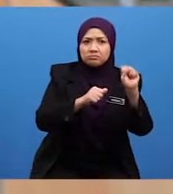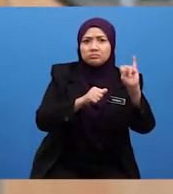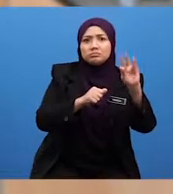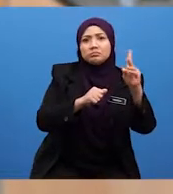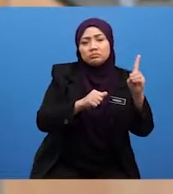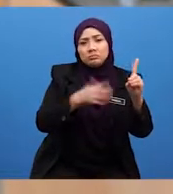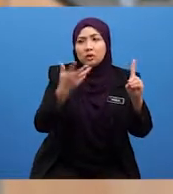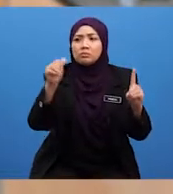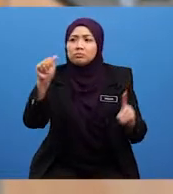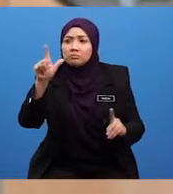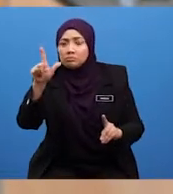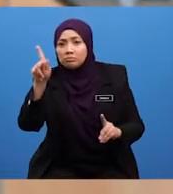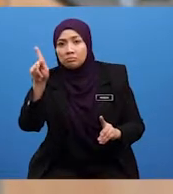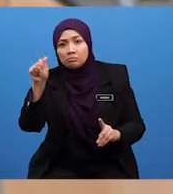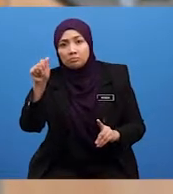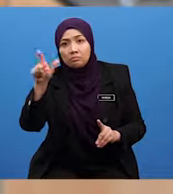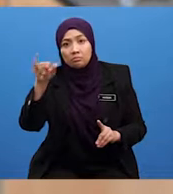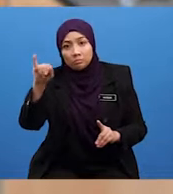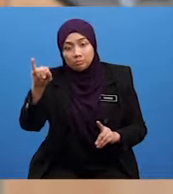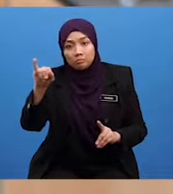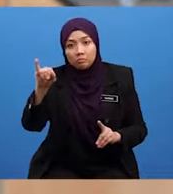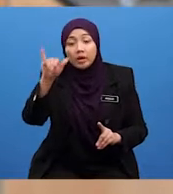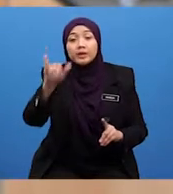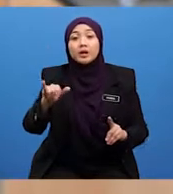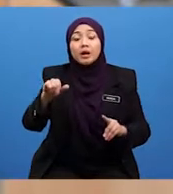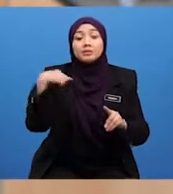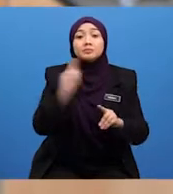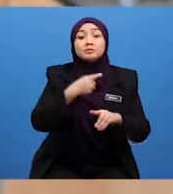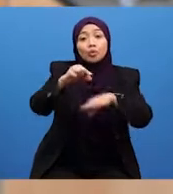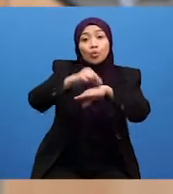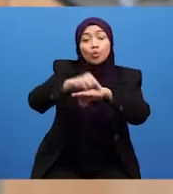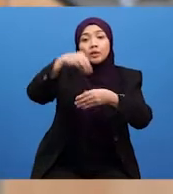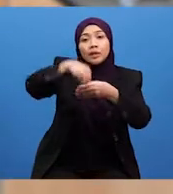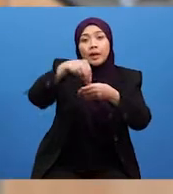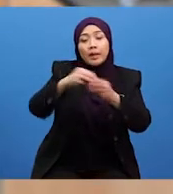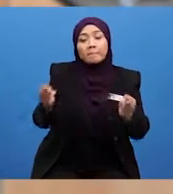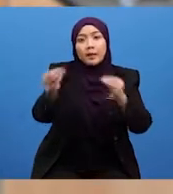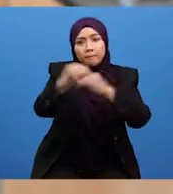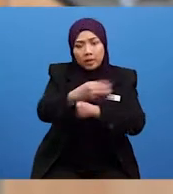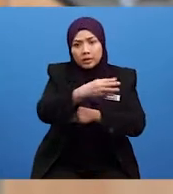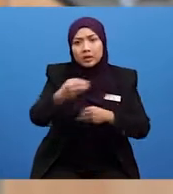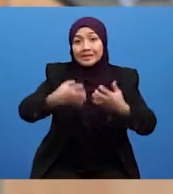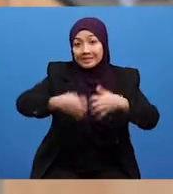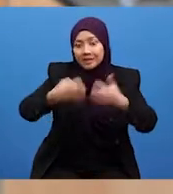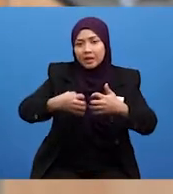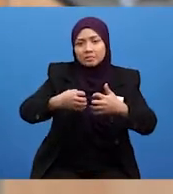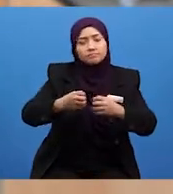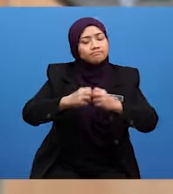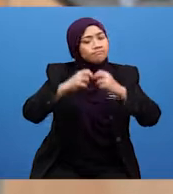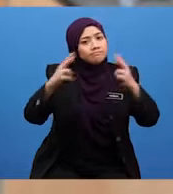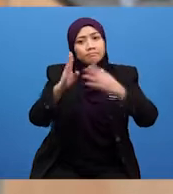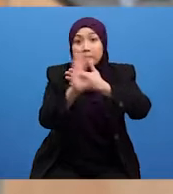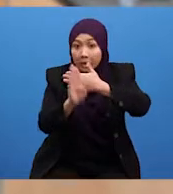dalam makmal dan juga kilang sangat berbahaya. Jika murid-murid tertumpah asid atau